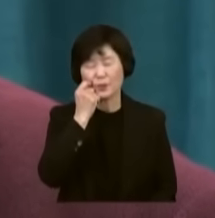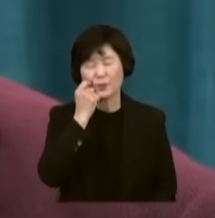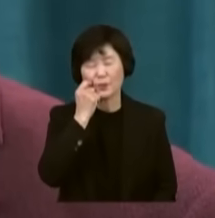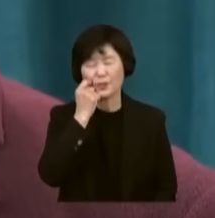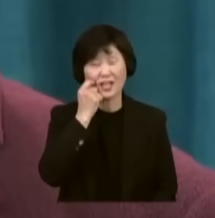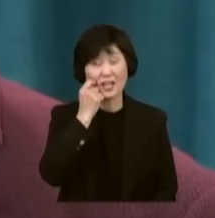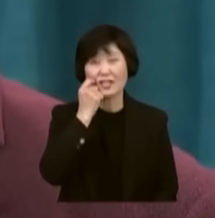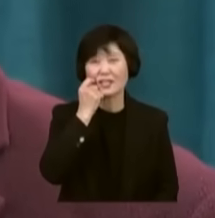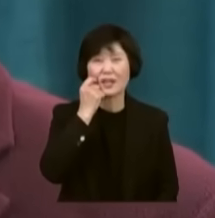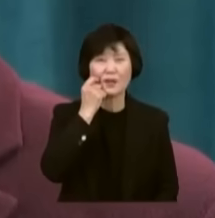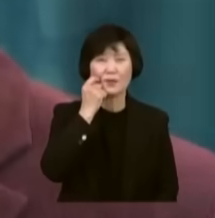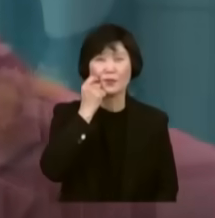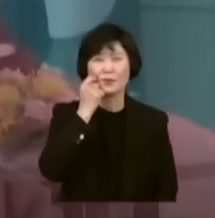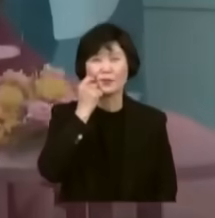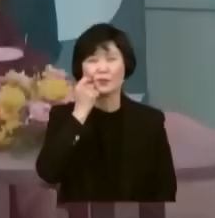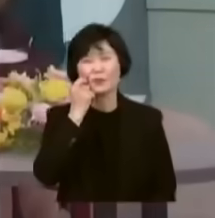못했다오.